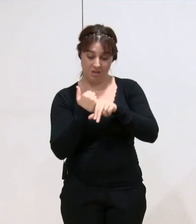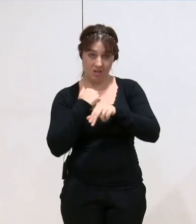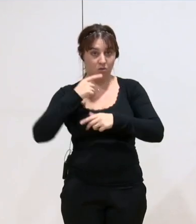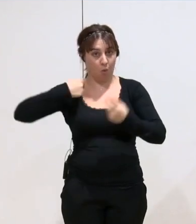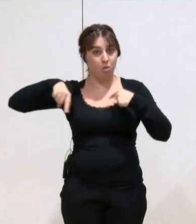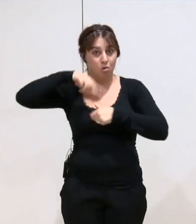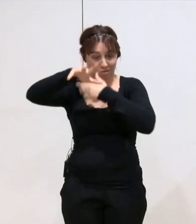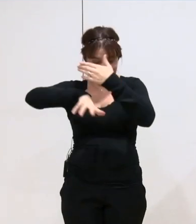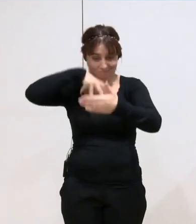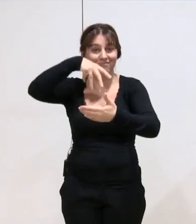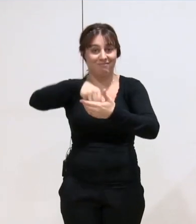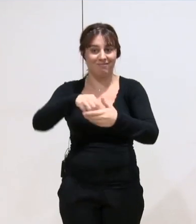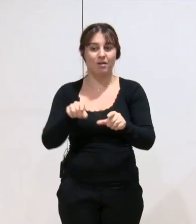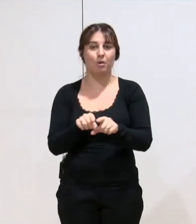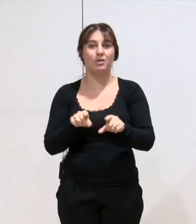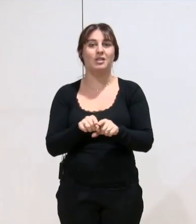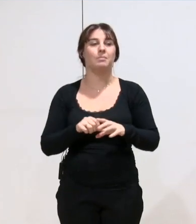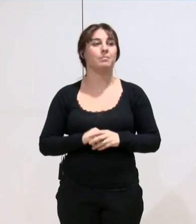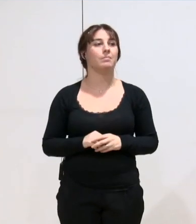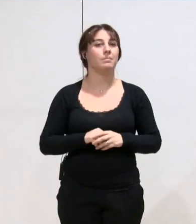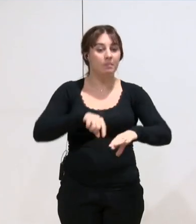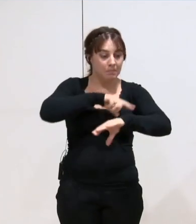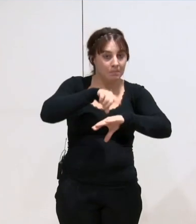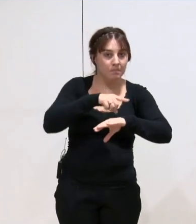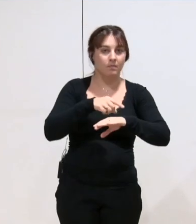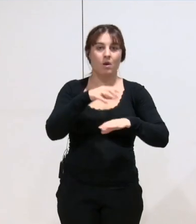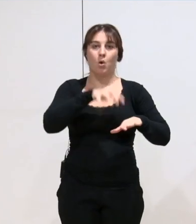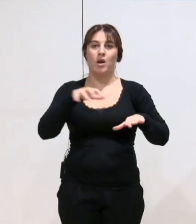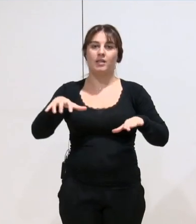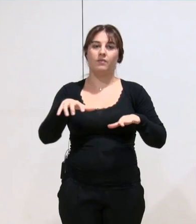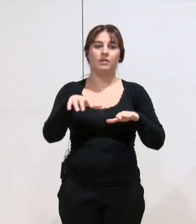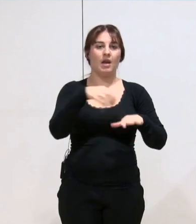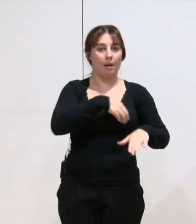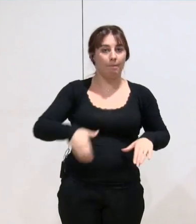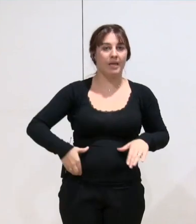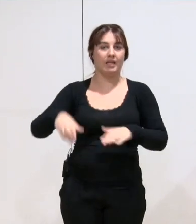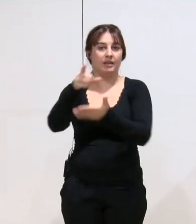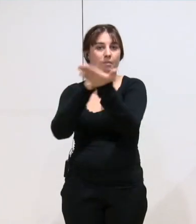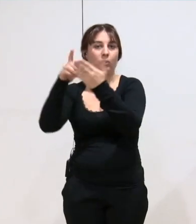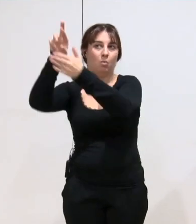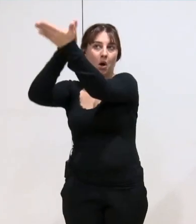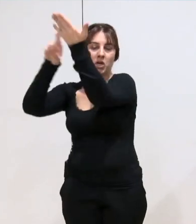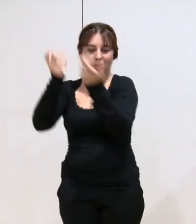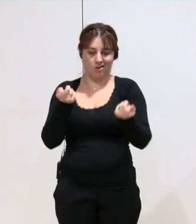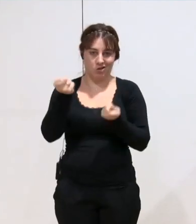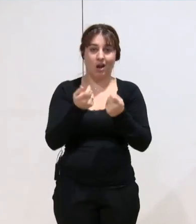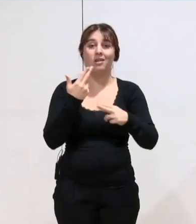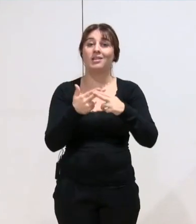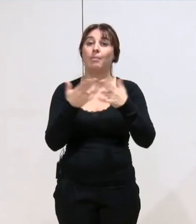tous ici. Ce temps qu'ils consacrent aussi à la gestion des collectivités territoriales et à leurs concitoyens, c'est ce qu'on appelle